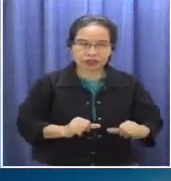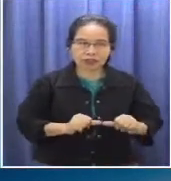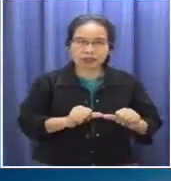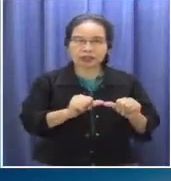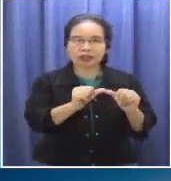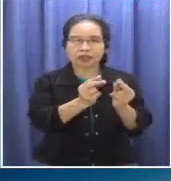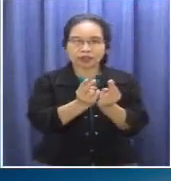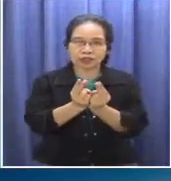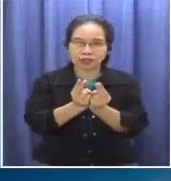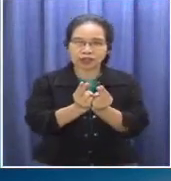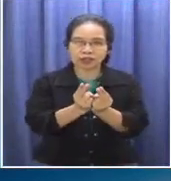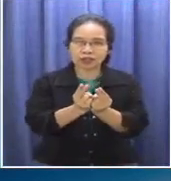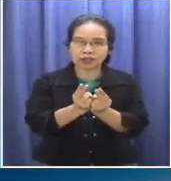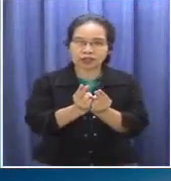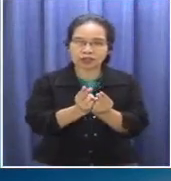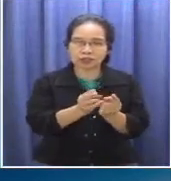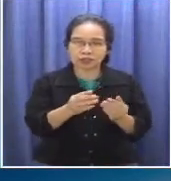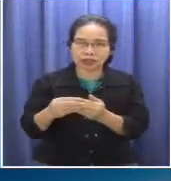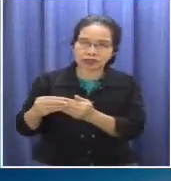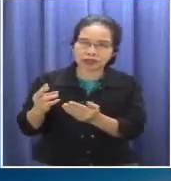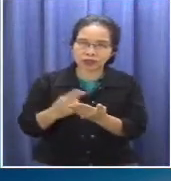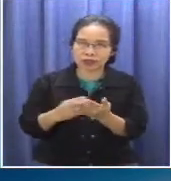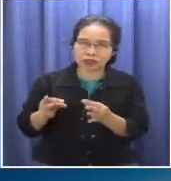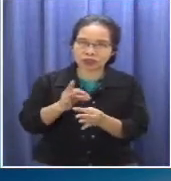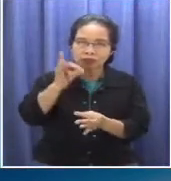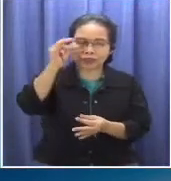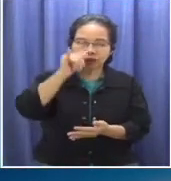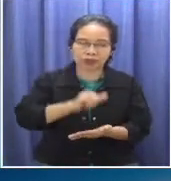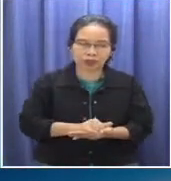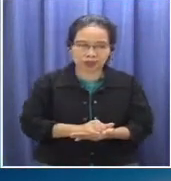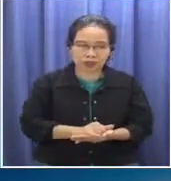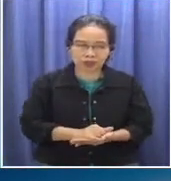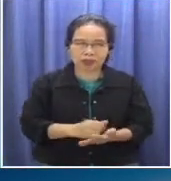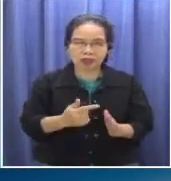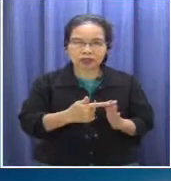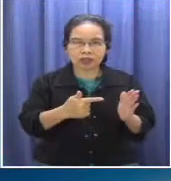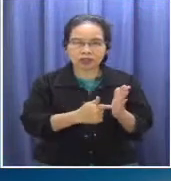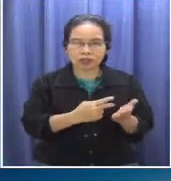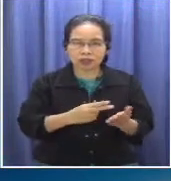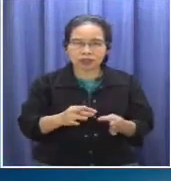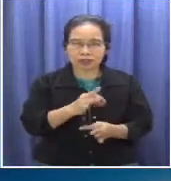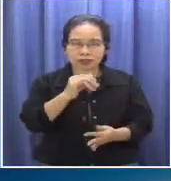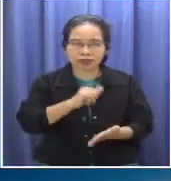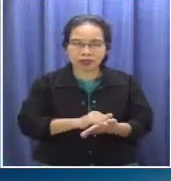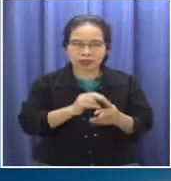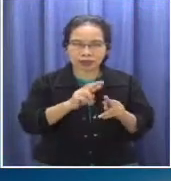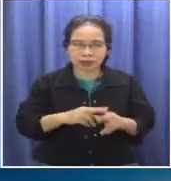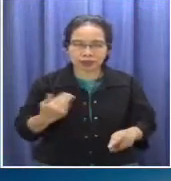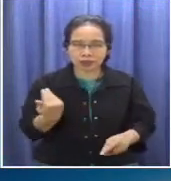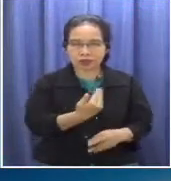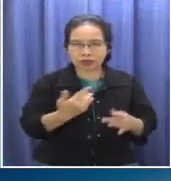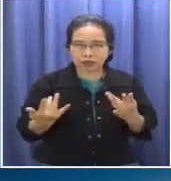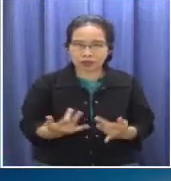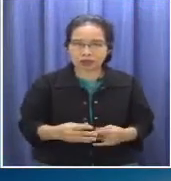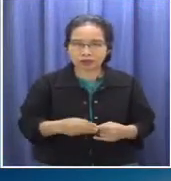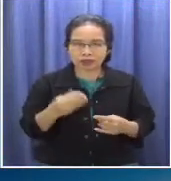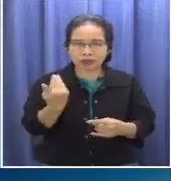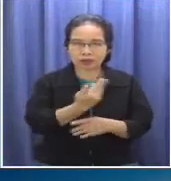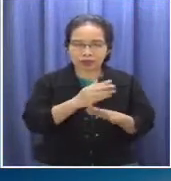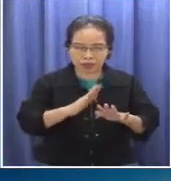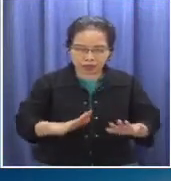patuloy na pakikilakip at paggabay ng Santong Espiritu, ang sinawang mumalagi sa ating mga puso, lalo tigit